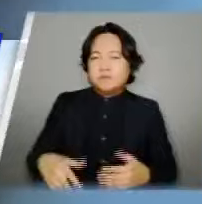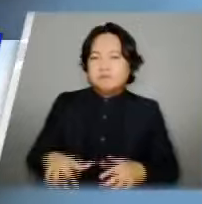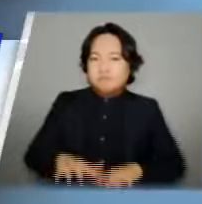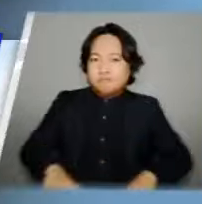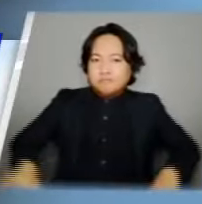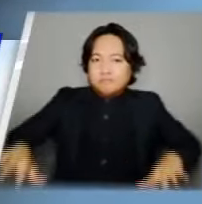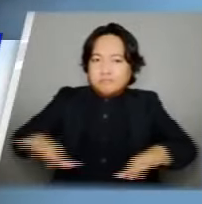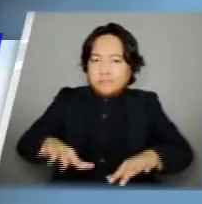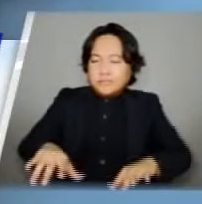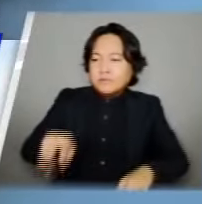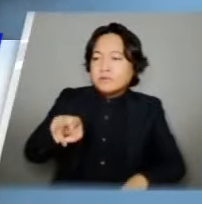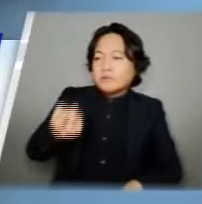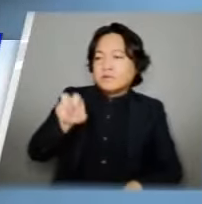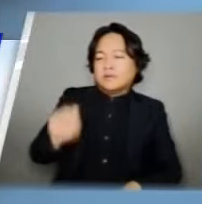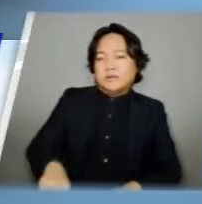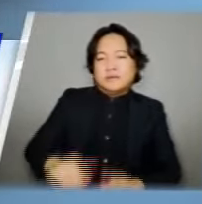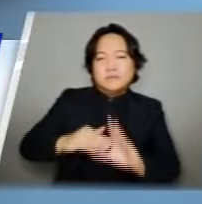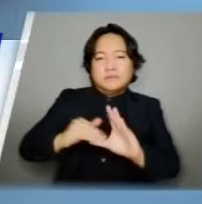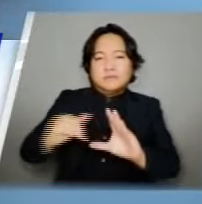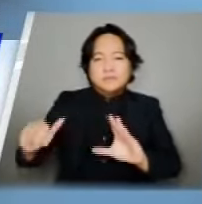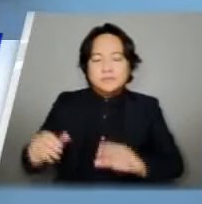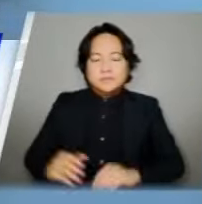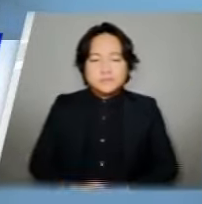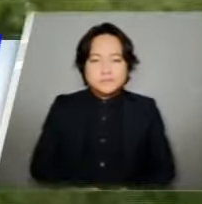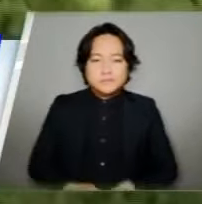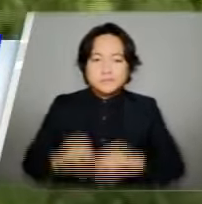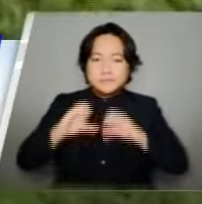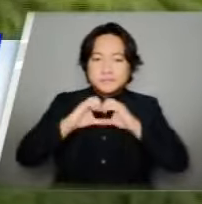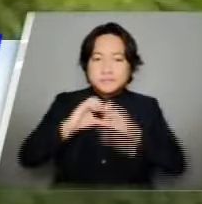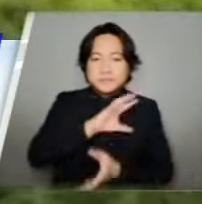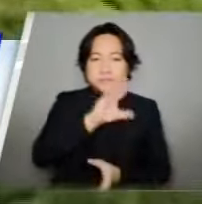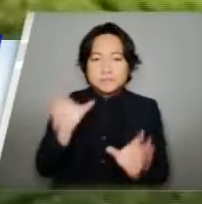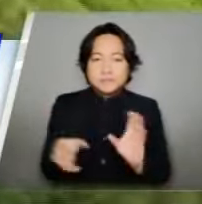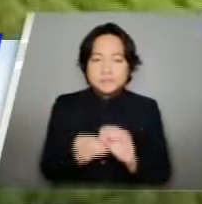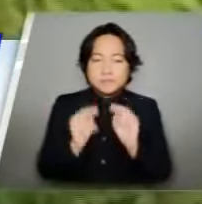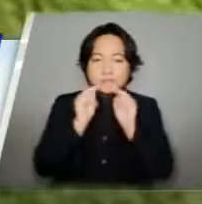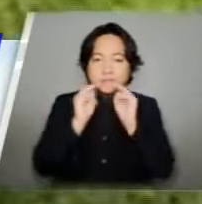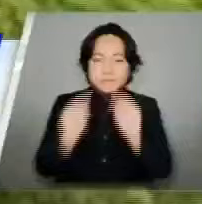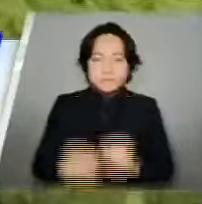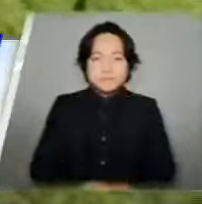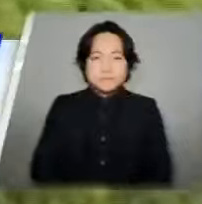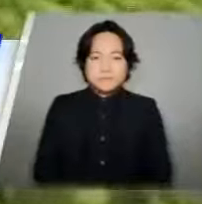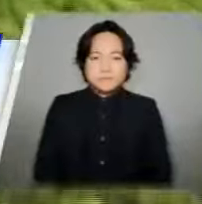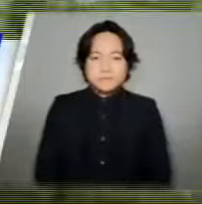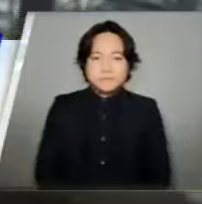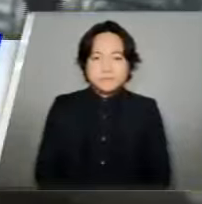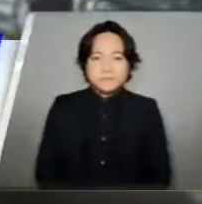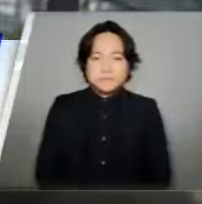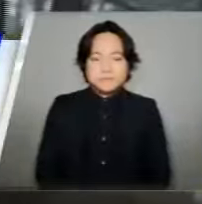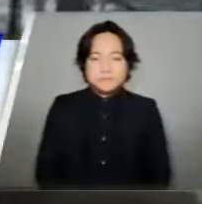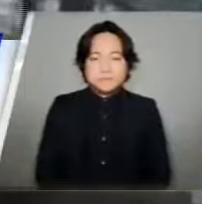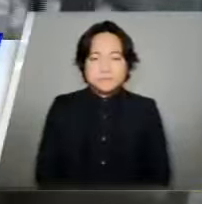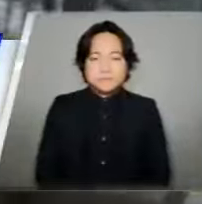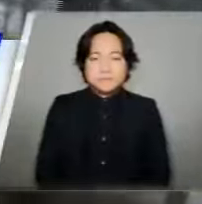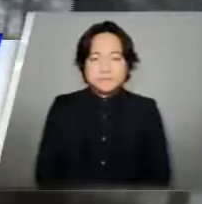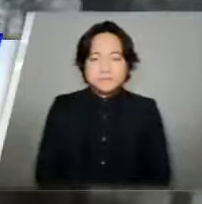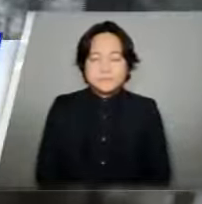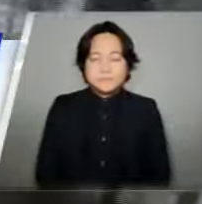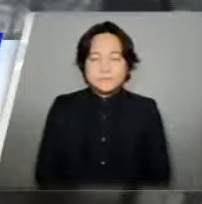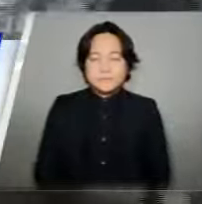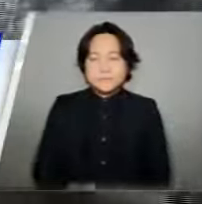Union. Para sa GMA Integrated News, Femarie Dumabo ng GMA Regional TV, ang